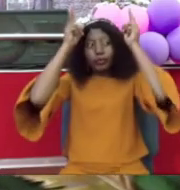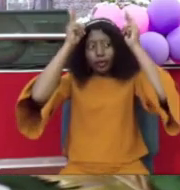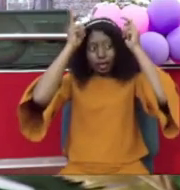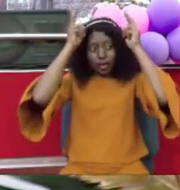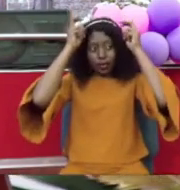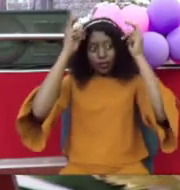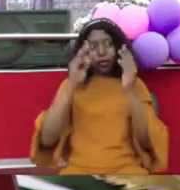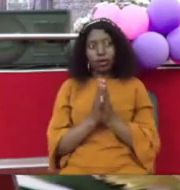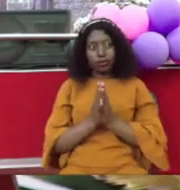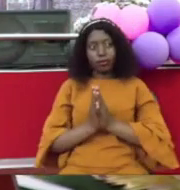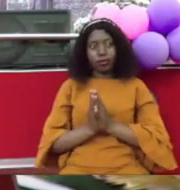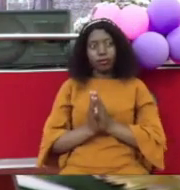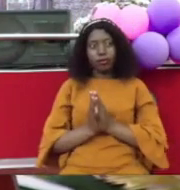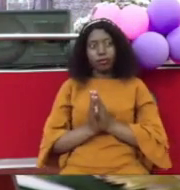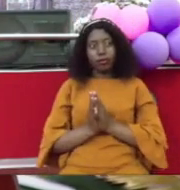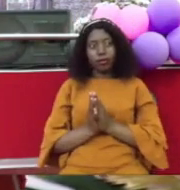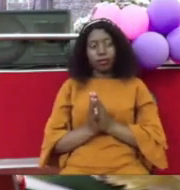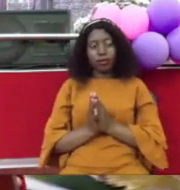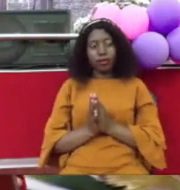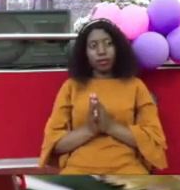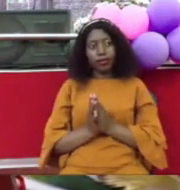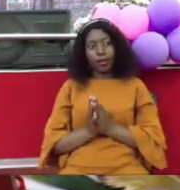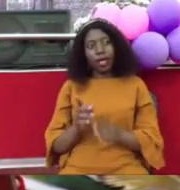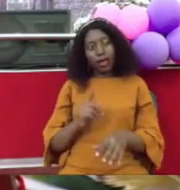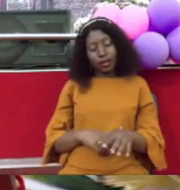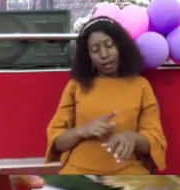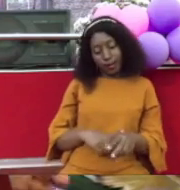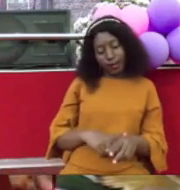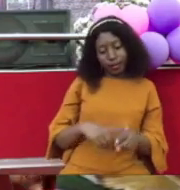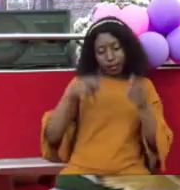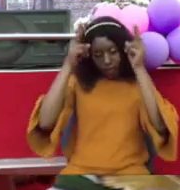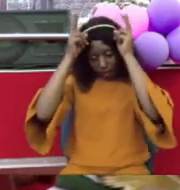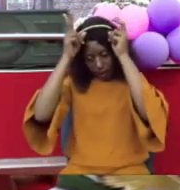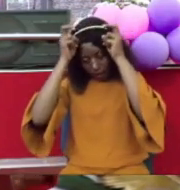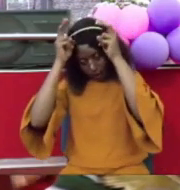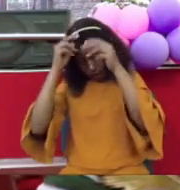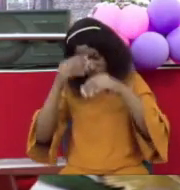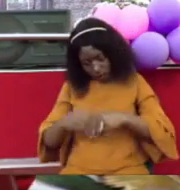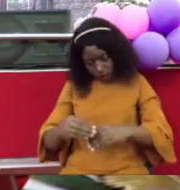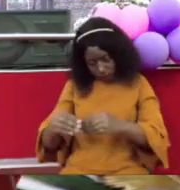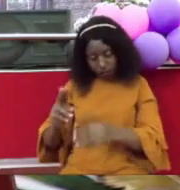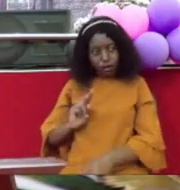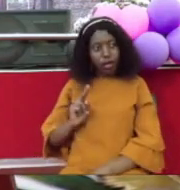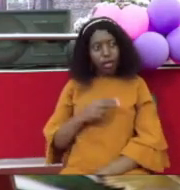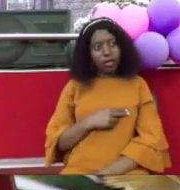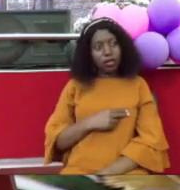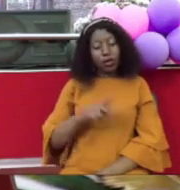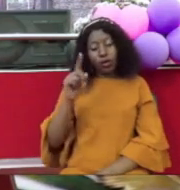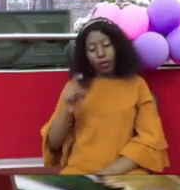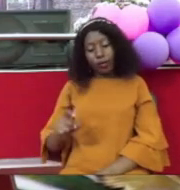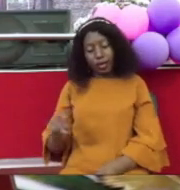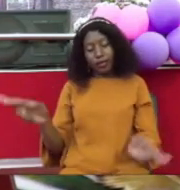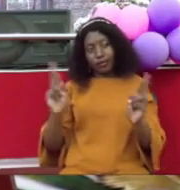shetani. And when he'll be at us. Na akiwa anatuandama. So we have to be ready to fight. We